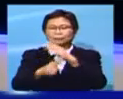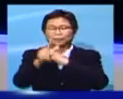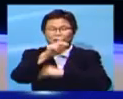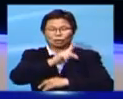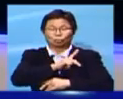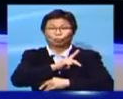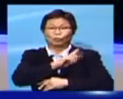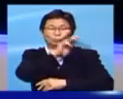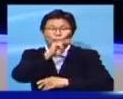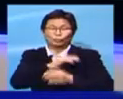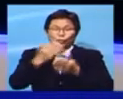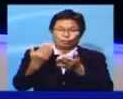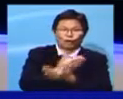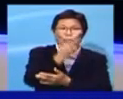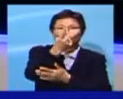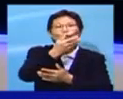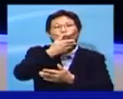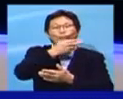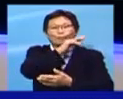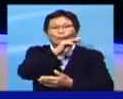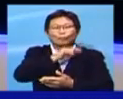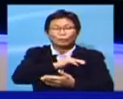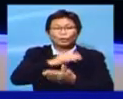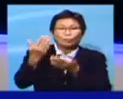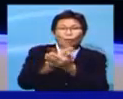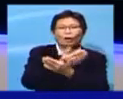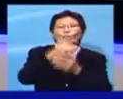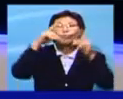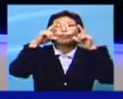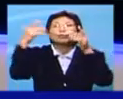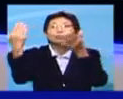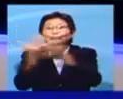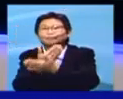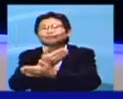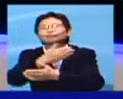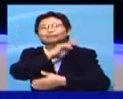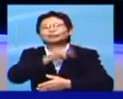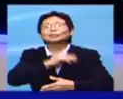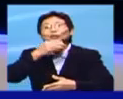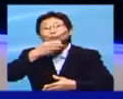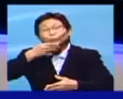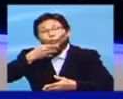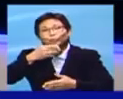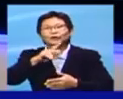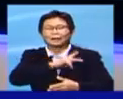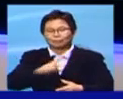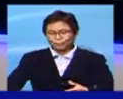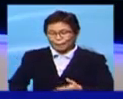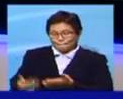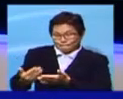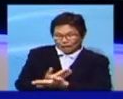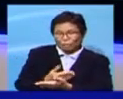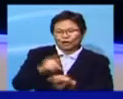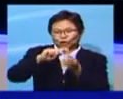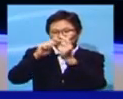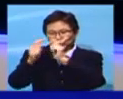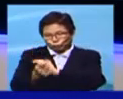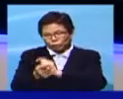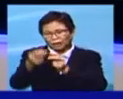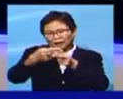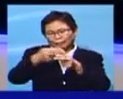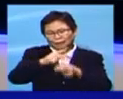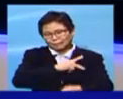menteri muda dilantik menteri penuh dan muka baru sebagai Menteri muda selain Kementerian baru dan pertukaran nama